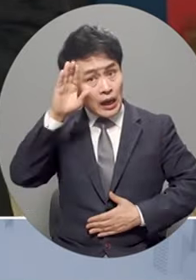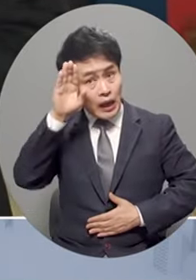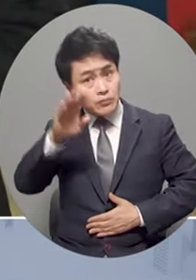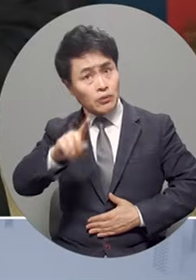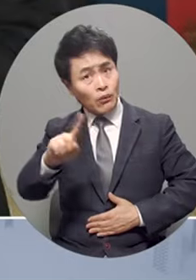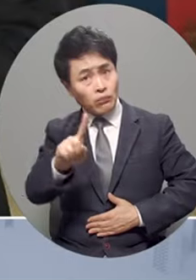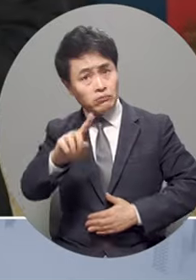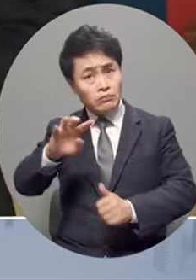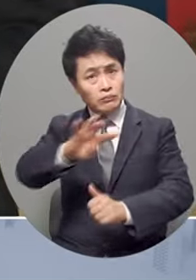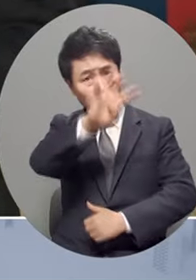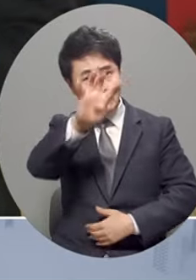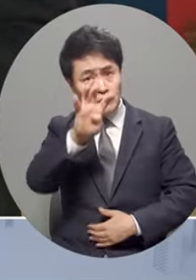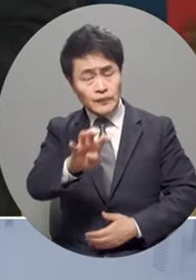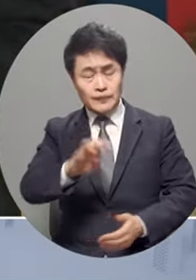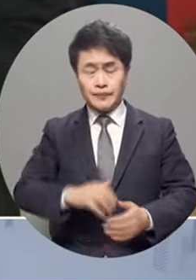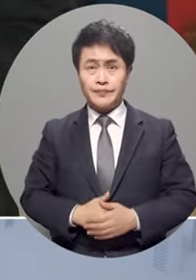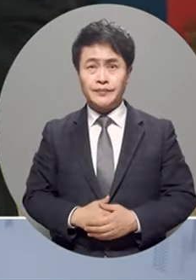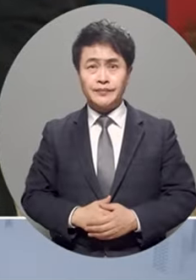될까요?